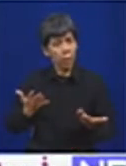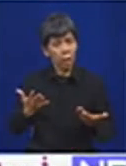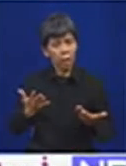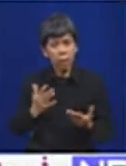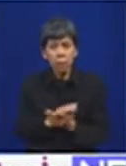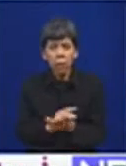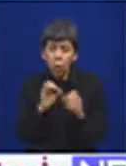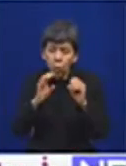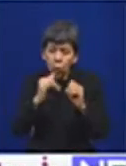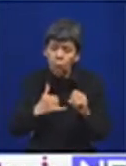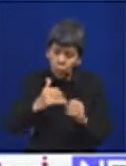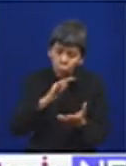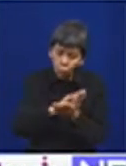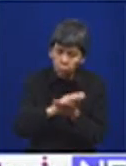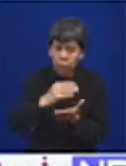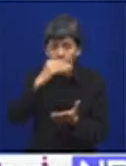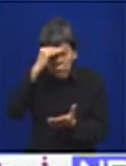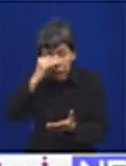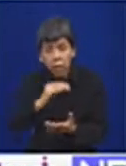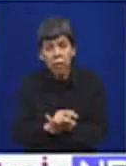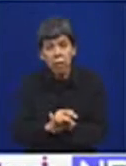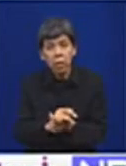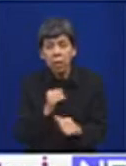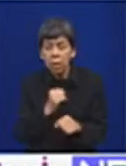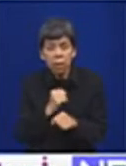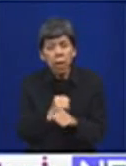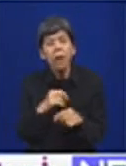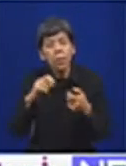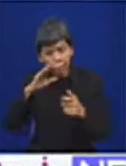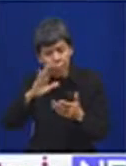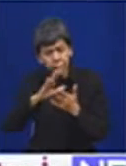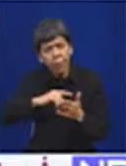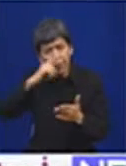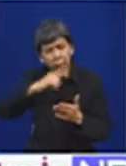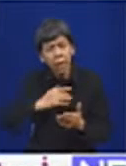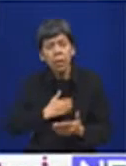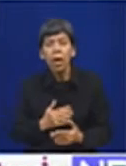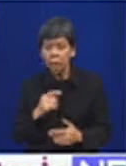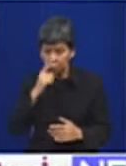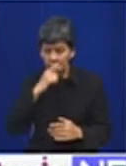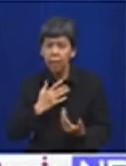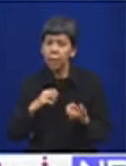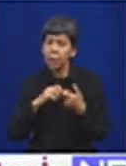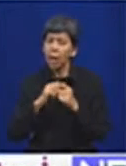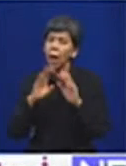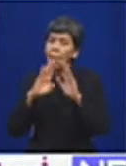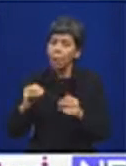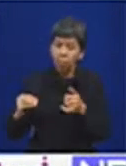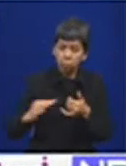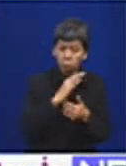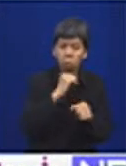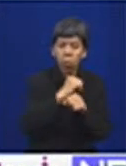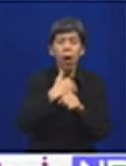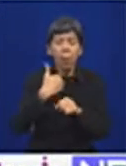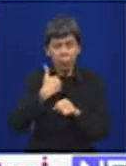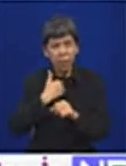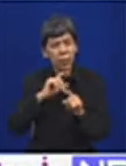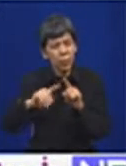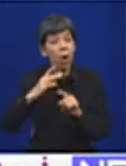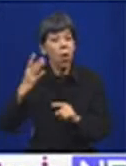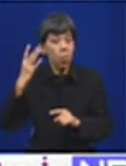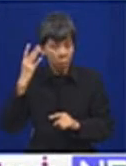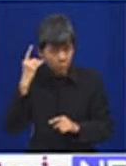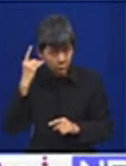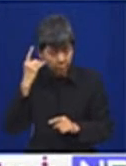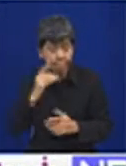นังสือนักเรียนต้องไปเรียนหนังสือเส้นทางก็ไม่ได้ปิดต่างๆนี่คือประเทศไทยต่อคือภัยคู่ความในรูปแบบใหม่นะครับซึ่งมาหลายรูปแบบด้วยกันเมื่อวาน